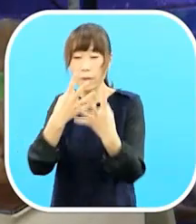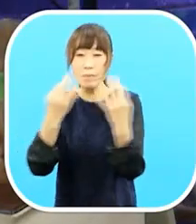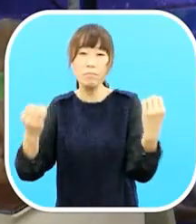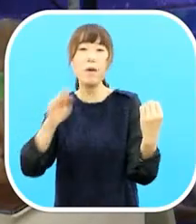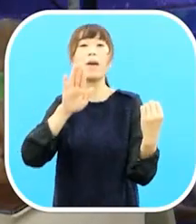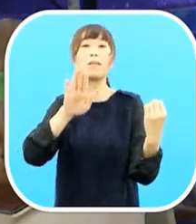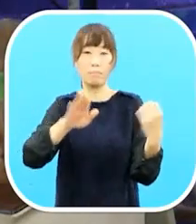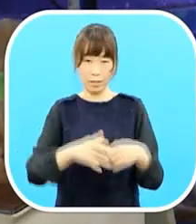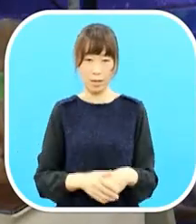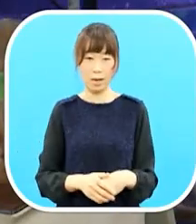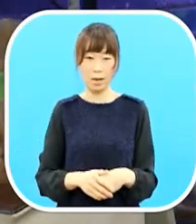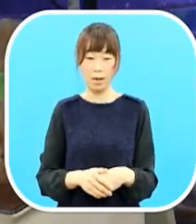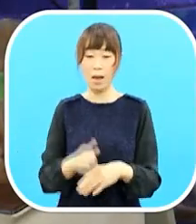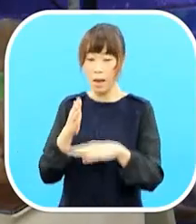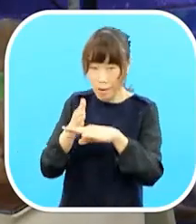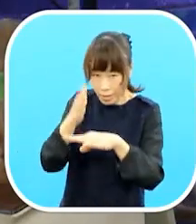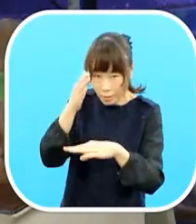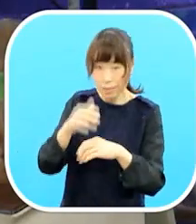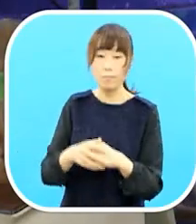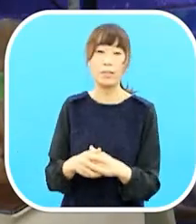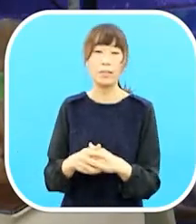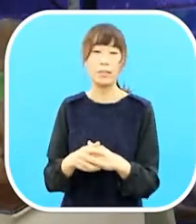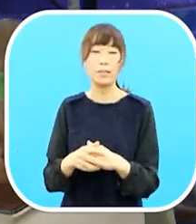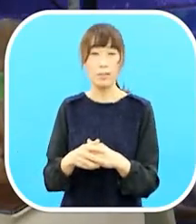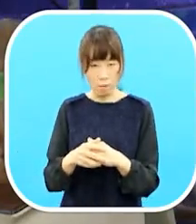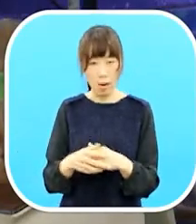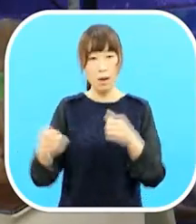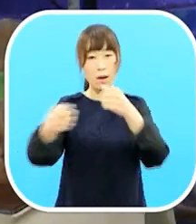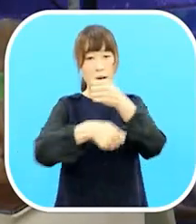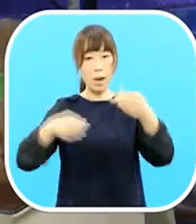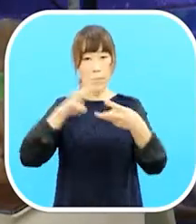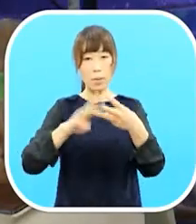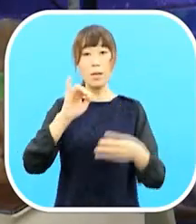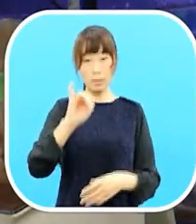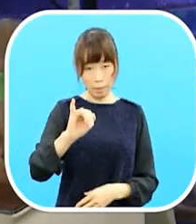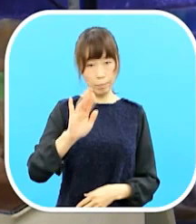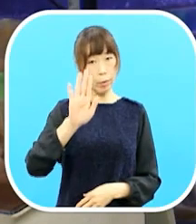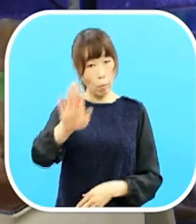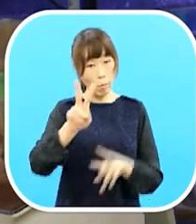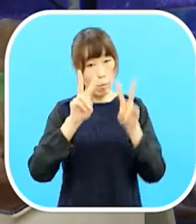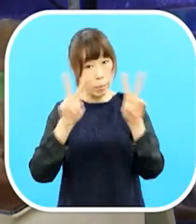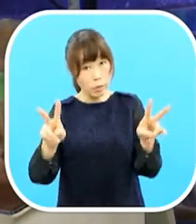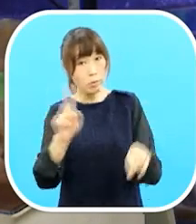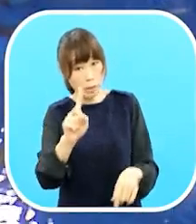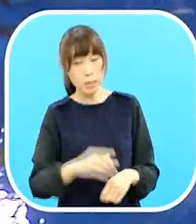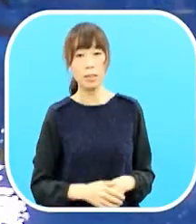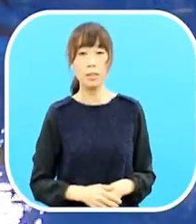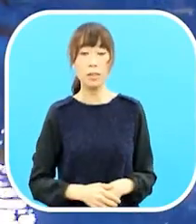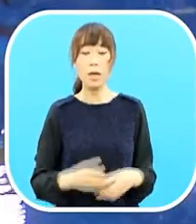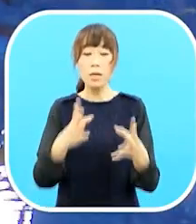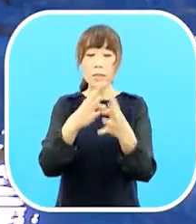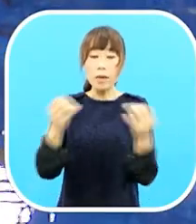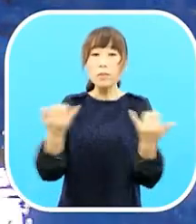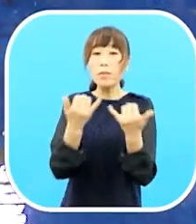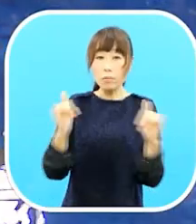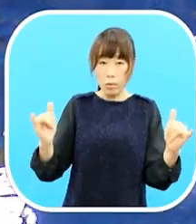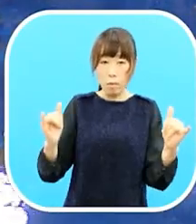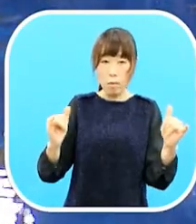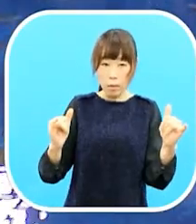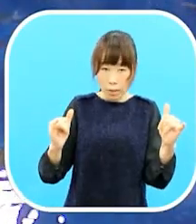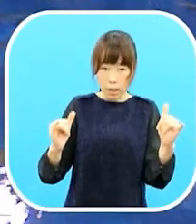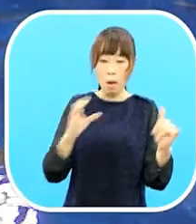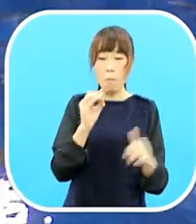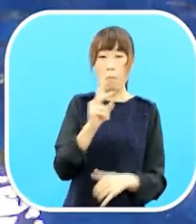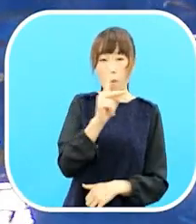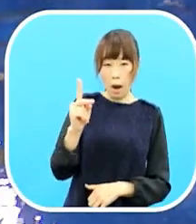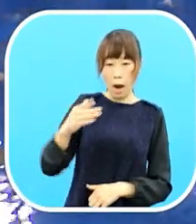したね。 ありがとうございます。 それでは最後に蒲田さんの今後のビジョンを教えてください。 たくさんの人に男鹿水族館